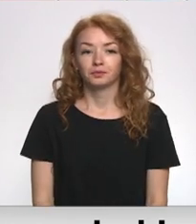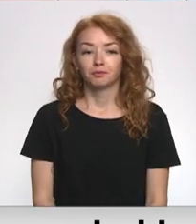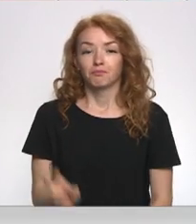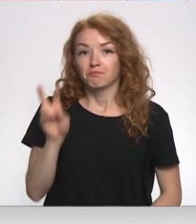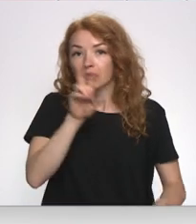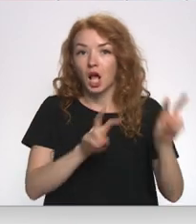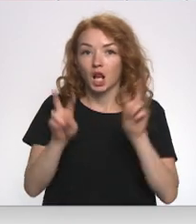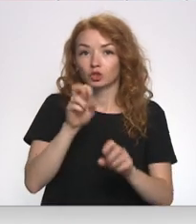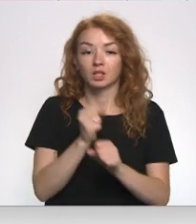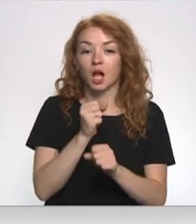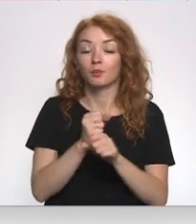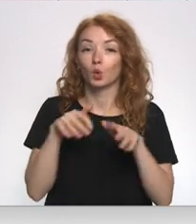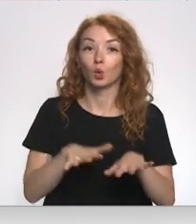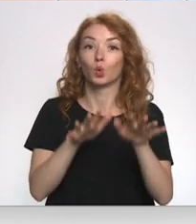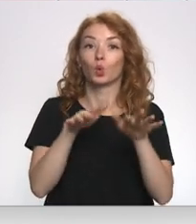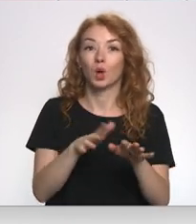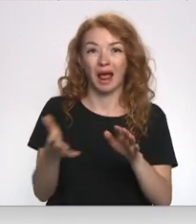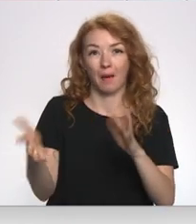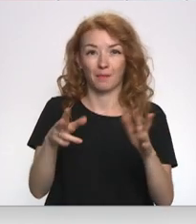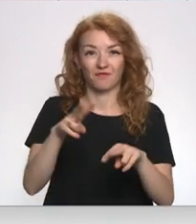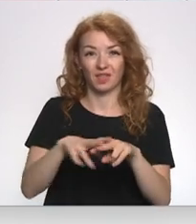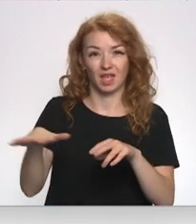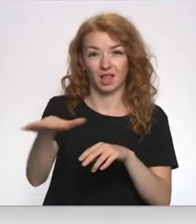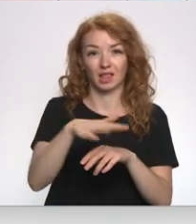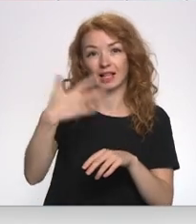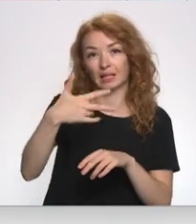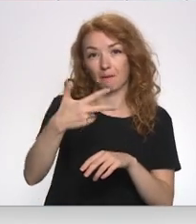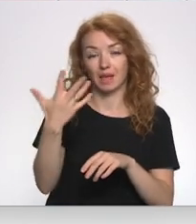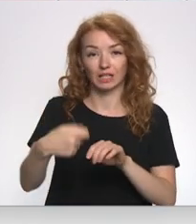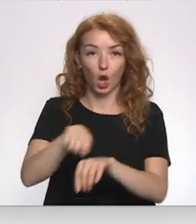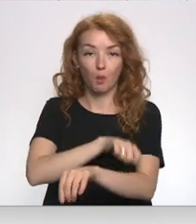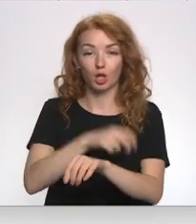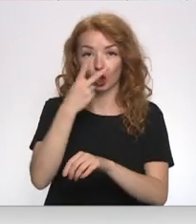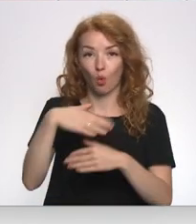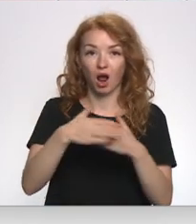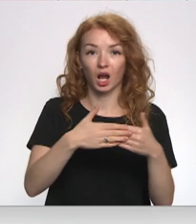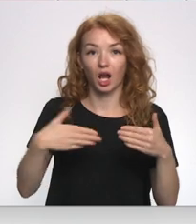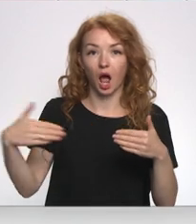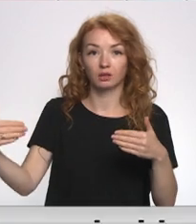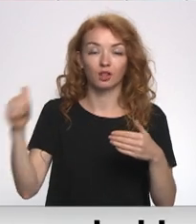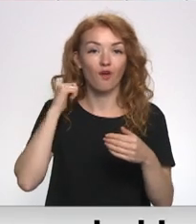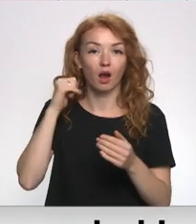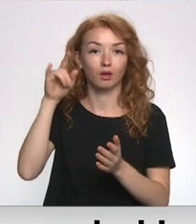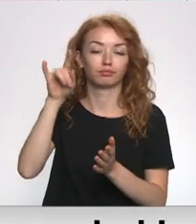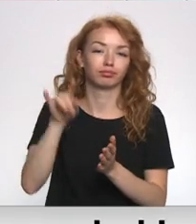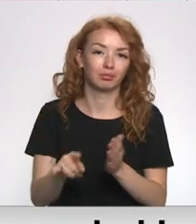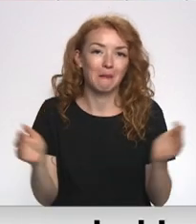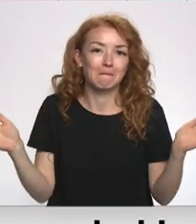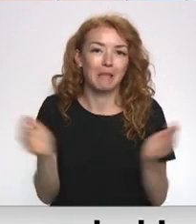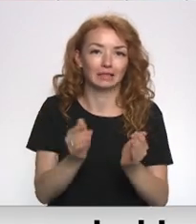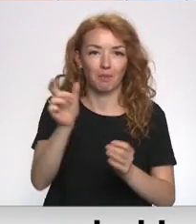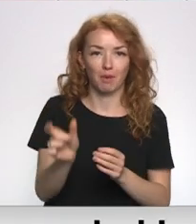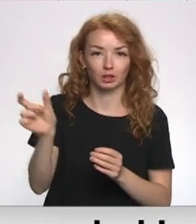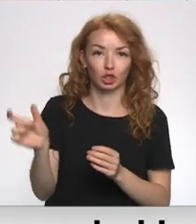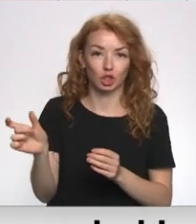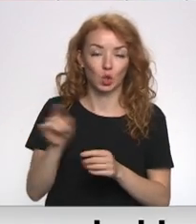Meklēšanas darbi jūrā, vietā, kur aptuveni 35 km no krasta, vakar vakarā nogrimā neliela pasažiera lidmašīna